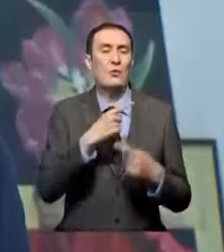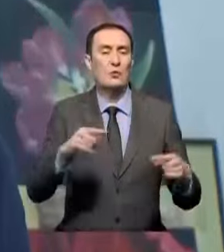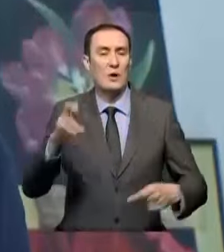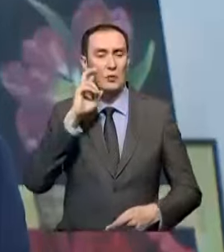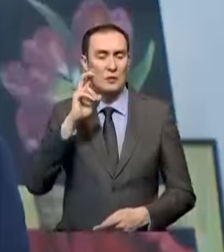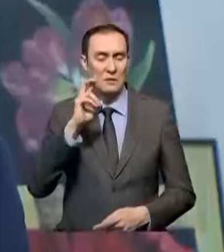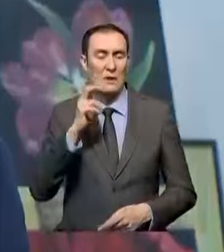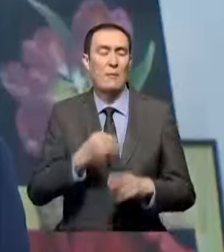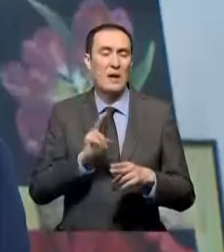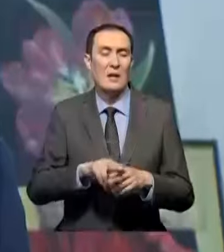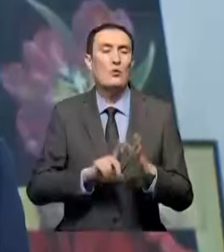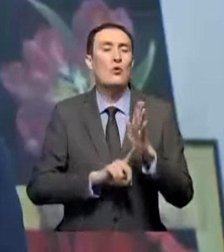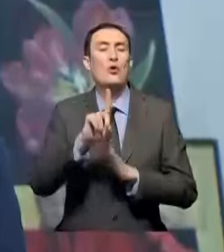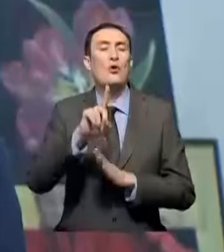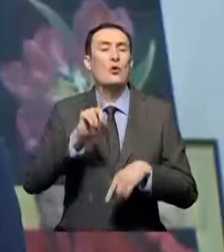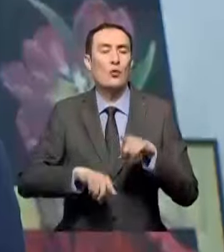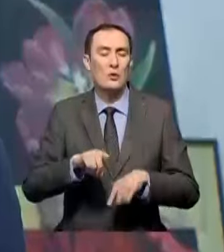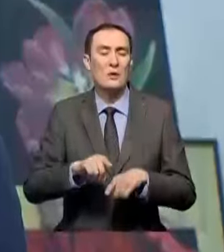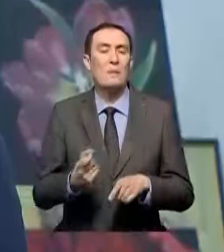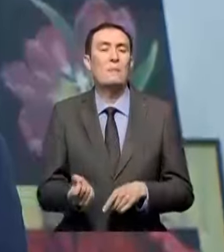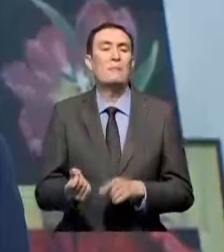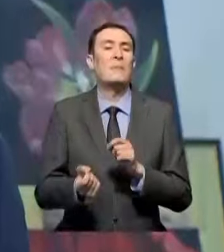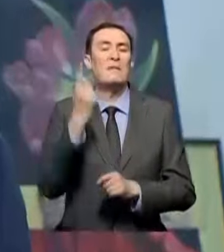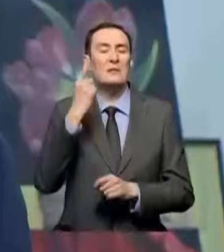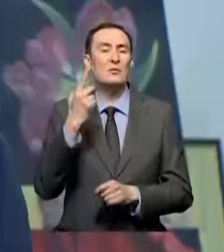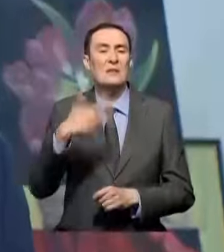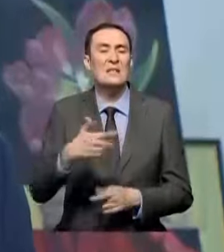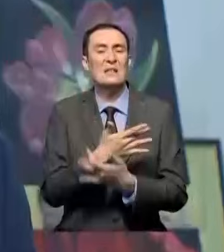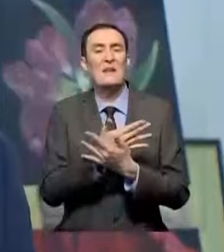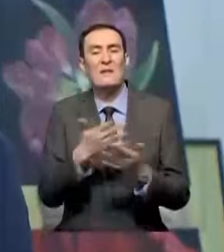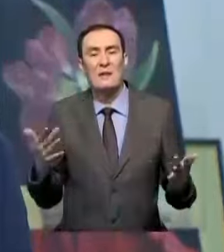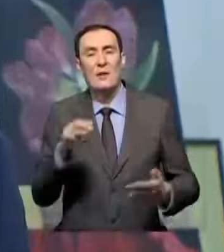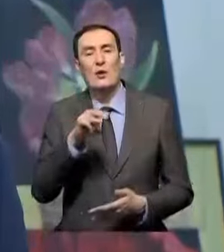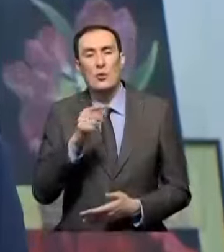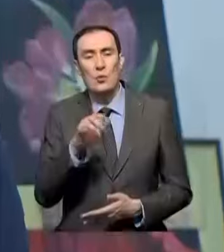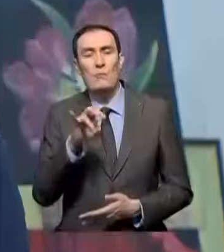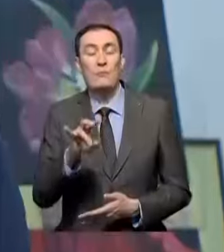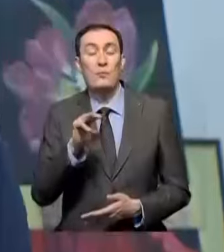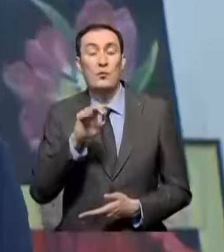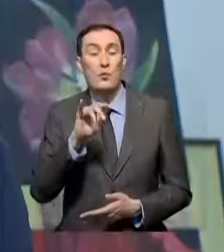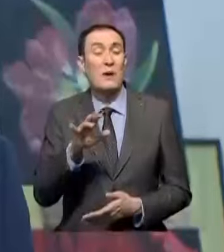страны. Поэтому родина и эндемика именно 30 видов тюльпанов, которые